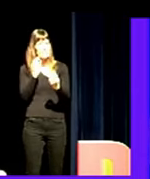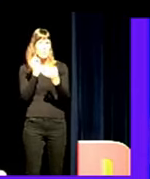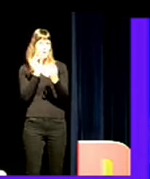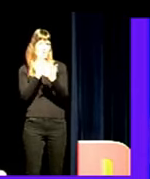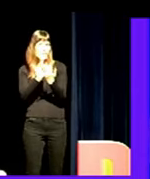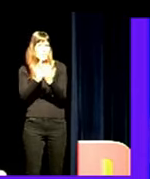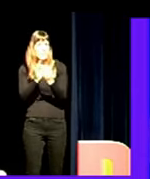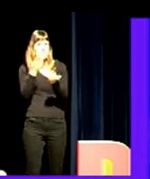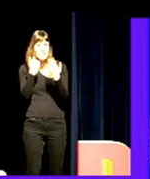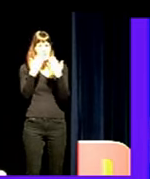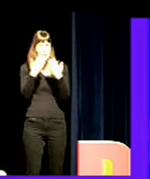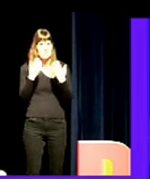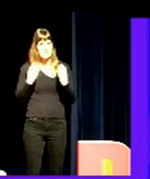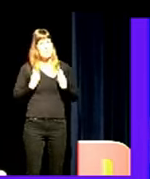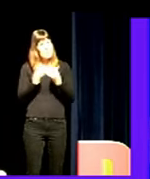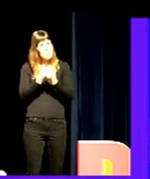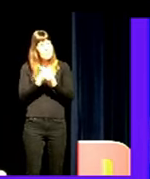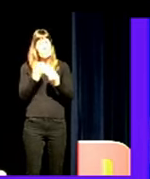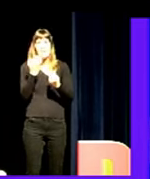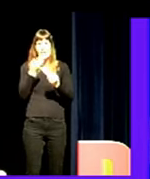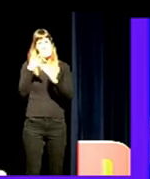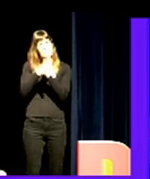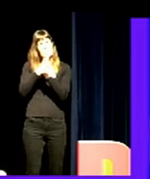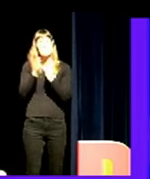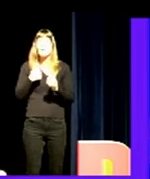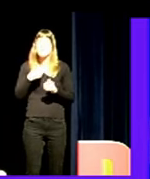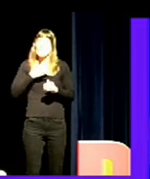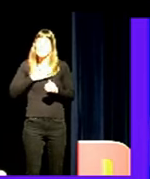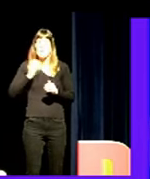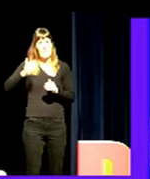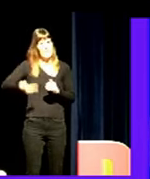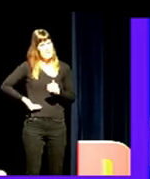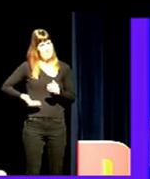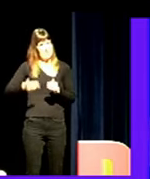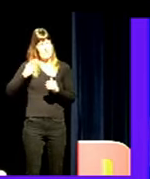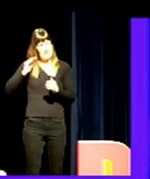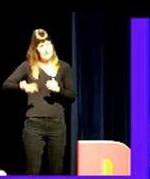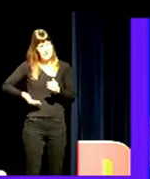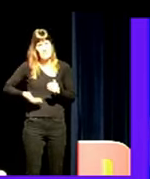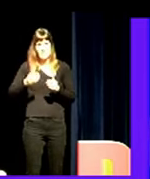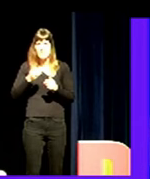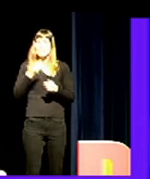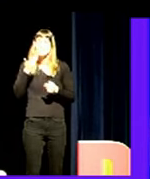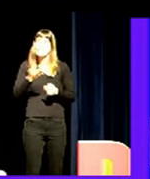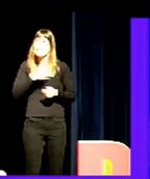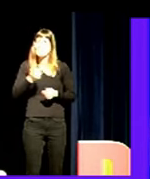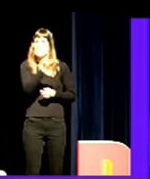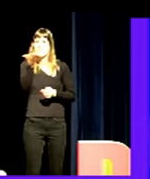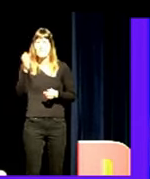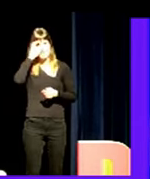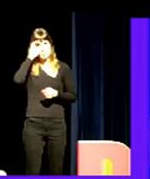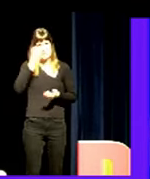da, baina, ostras, uste dut oso garrantzitzu dela baita, niretzako ez da, eta ni, nire nalena hartu zuei entzutea. Egia